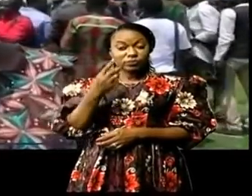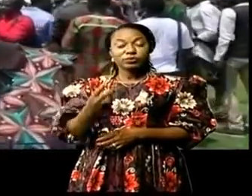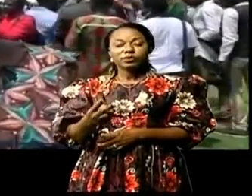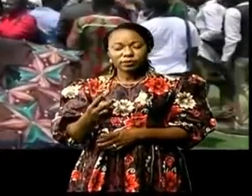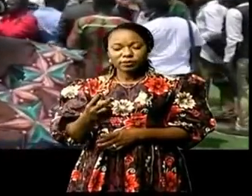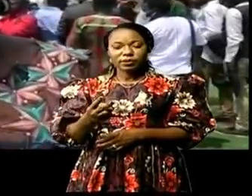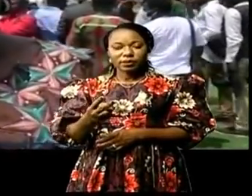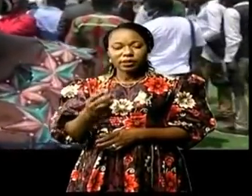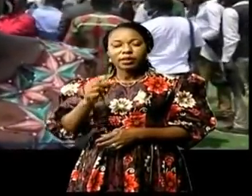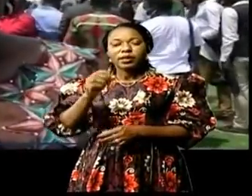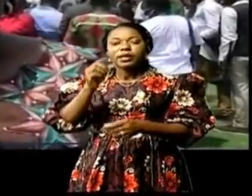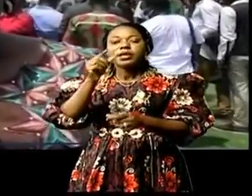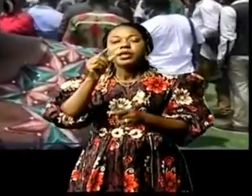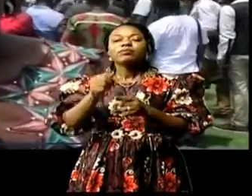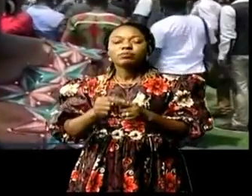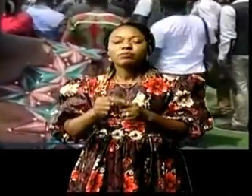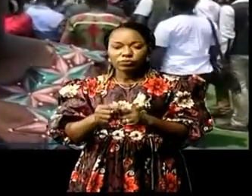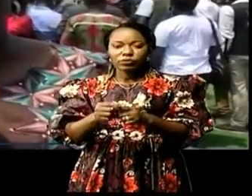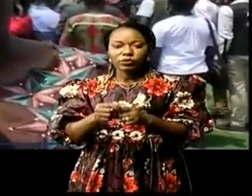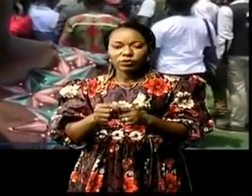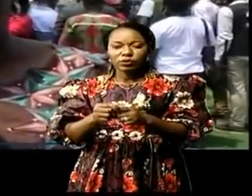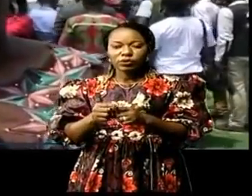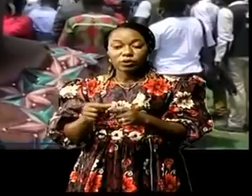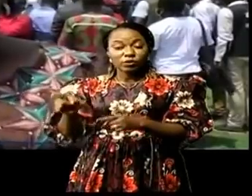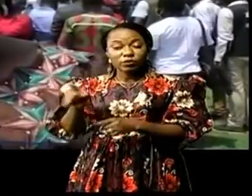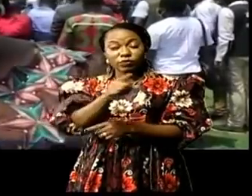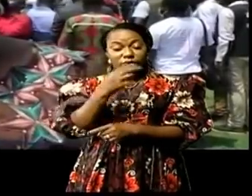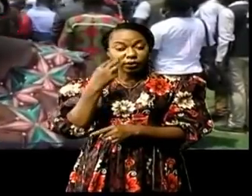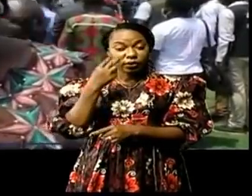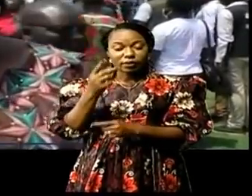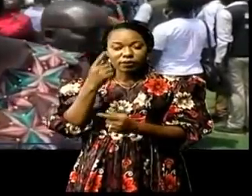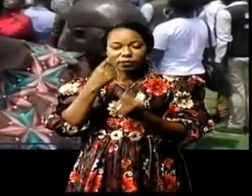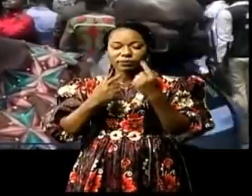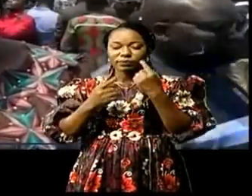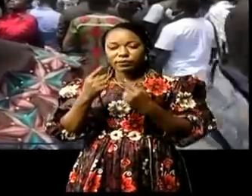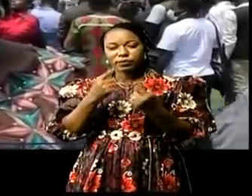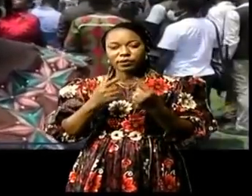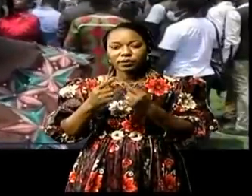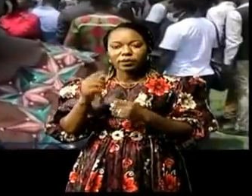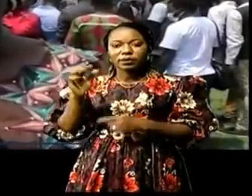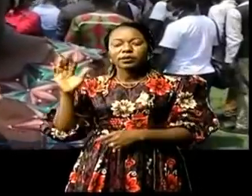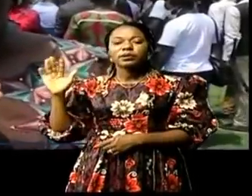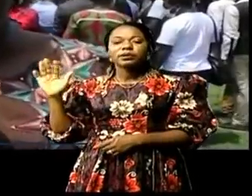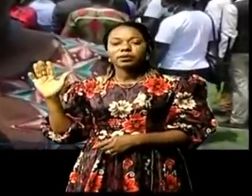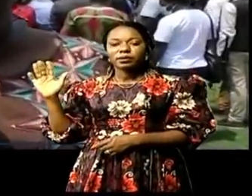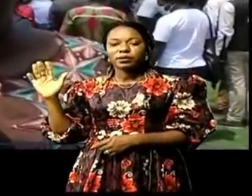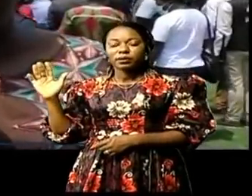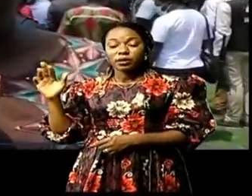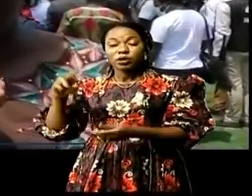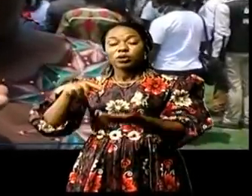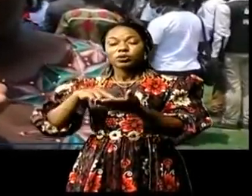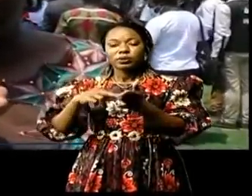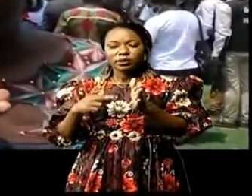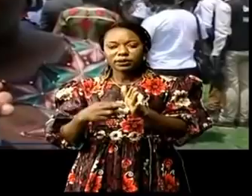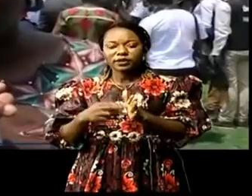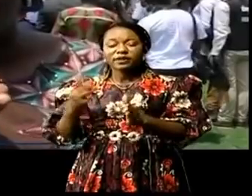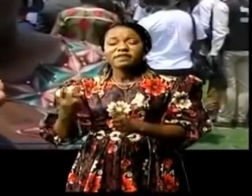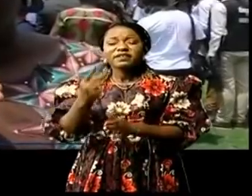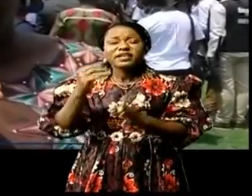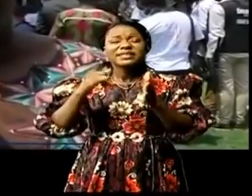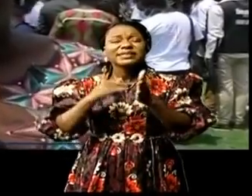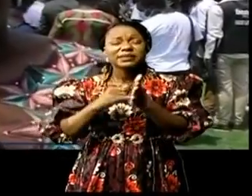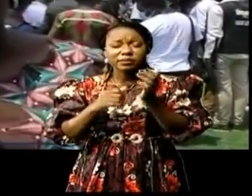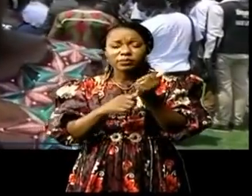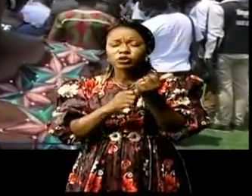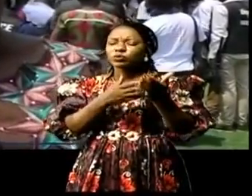mots de l'ambiance des douleurs qui règne ici au stade de Vélodrome de Kintambo. Il s'agit des funérailles des 26 personnes qui ont trouvé